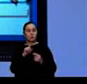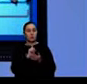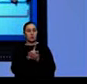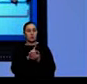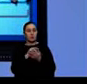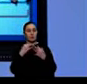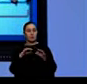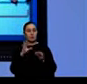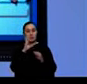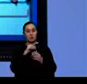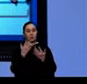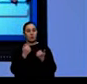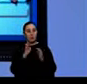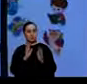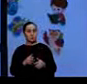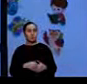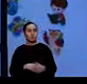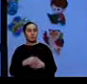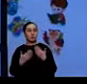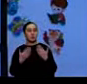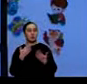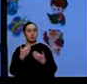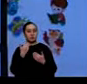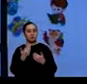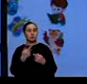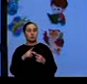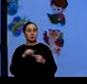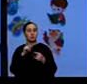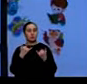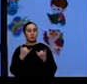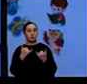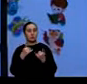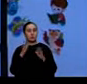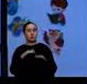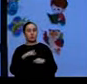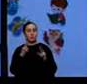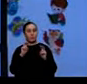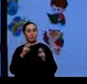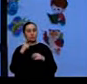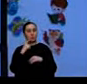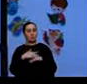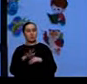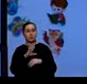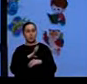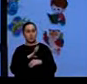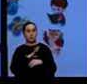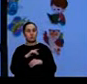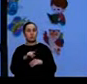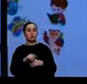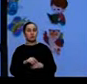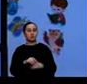bu masalani bemalol yecha olasiz. Agar sizlarga bugungi o'tilgan mavzu tushunarli bo'lgan